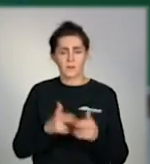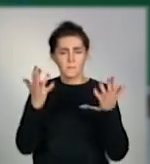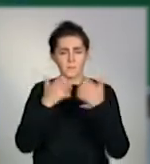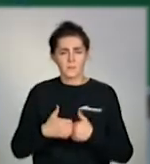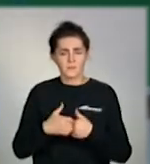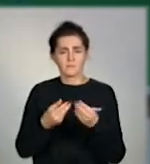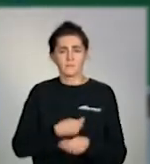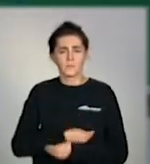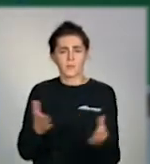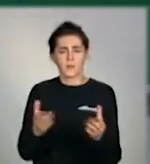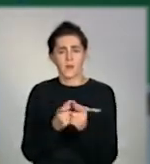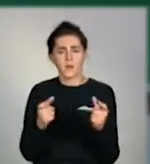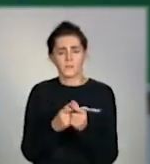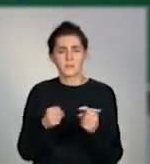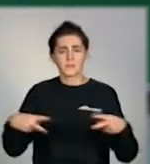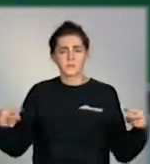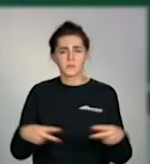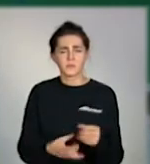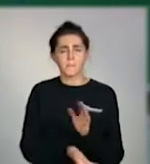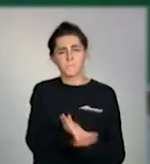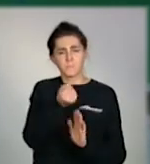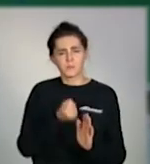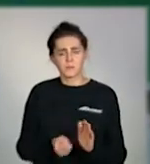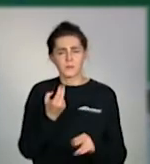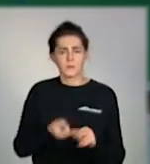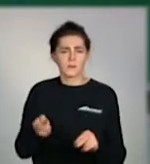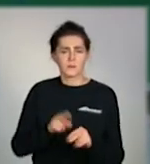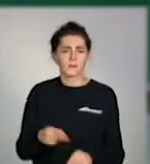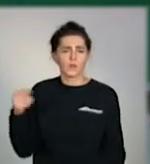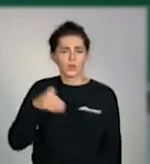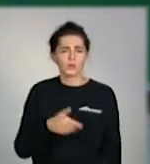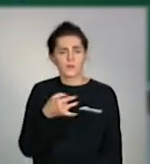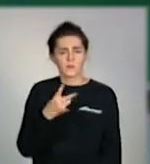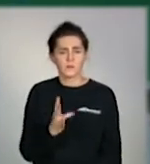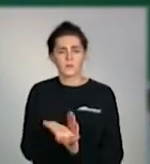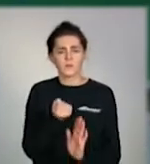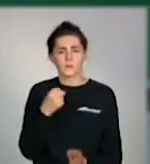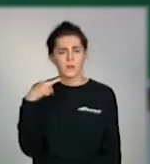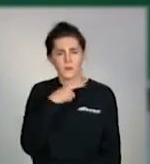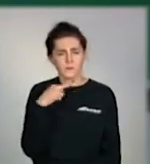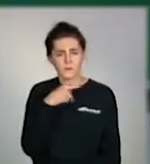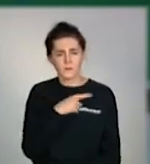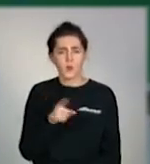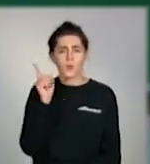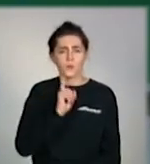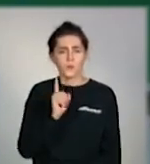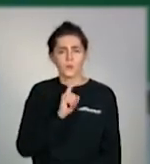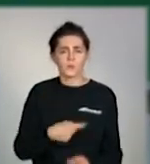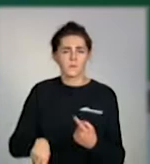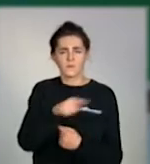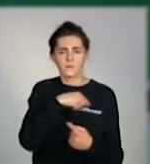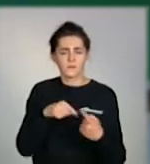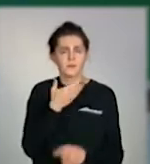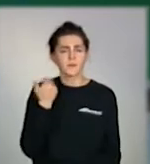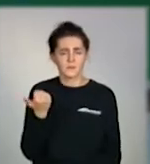выдачи карт именно конкретно для получения этой 1000 гривен на приобретение лекарств, ну, как, по-видимому, остальной процедуры